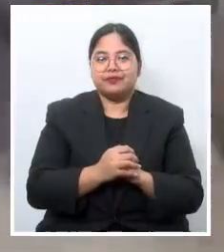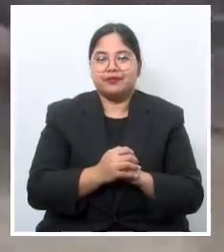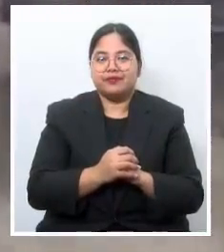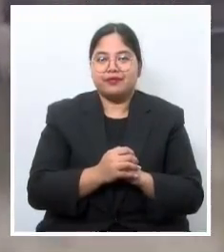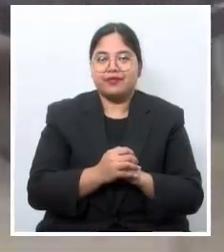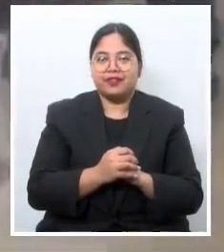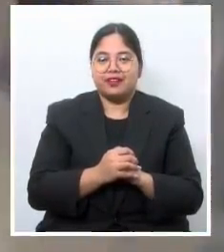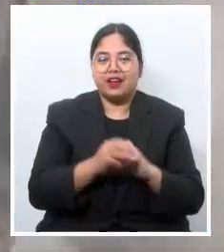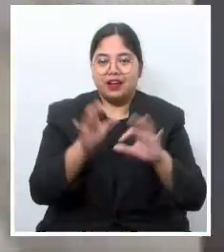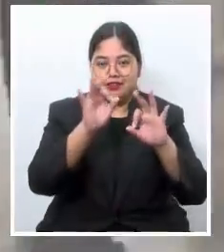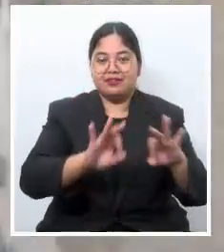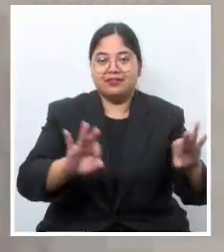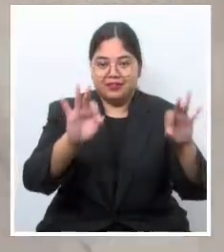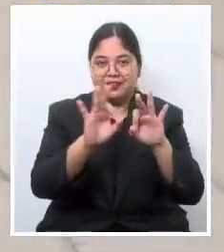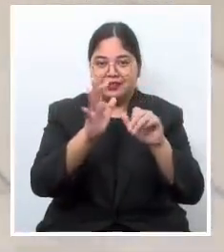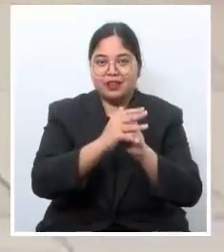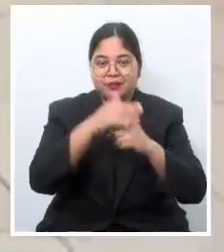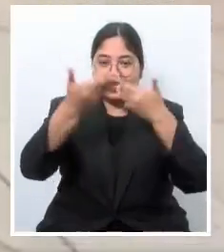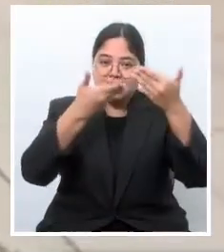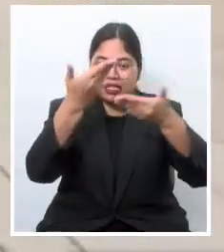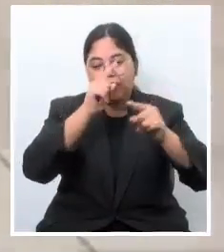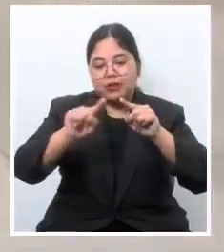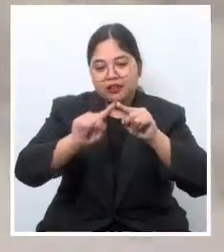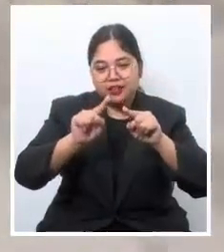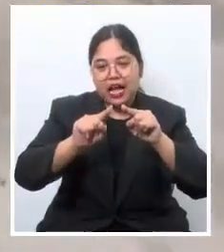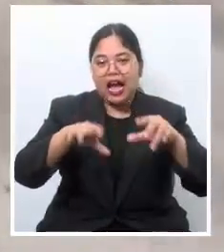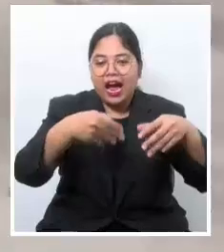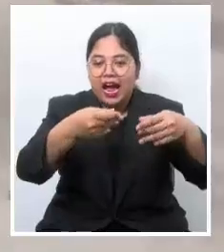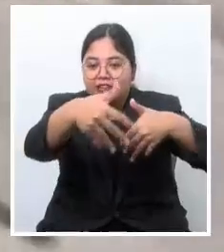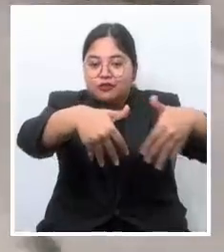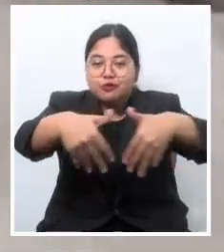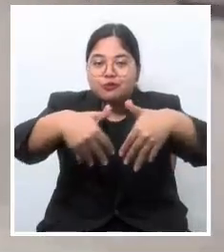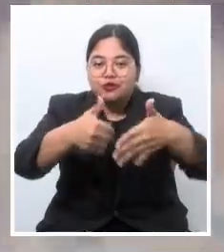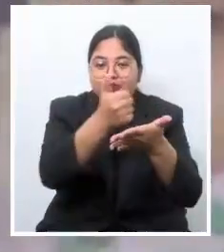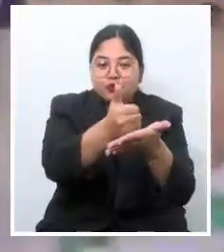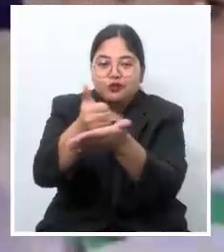เกิดความมุ่งเน้นในการดำเนินกิจกรรมต่างๆที่เป็นประโยชน์ต่อ